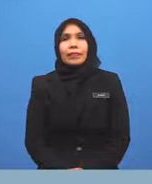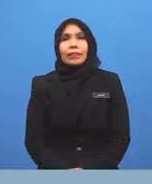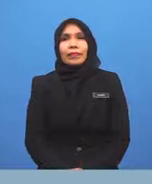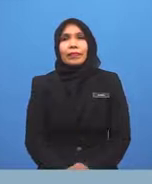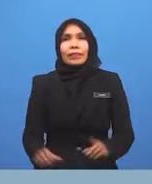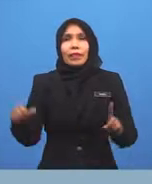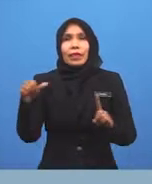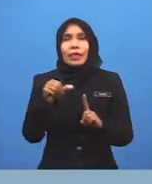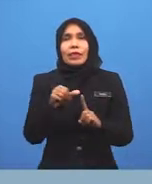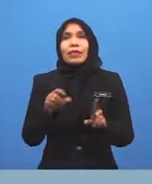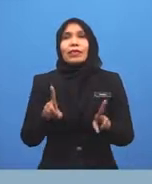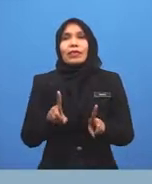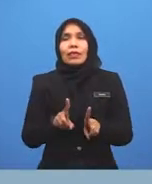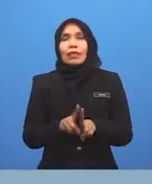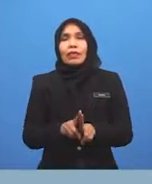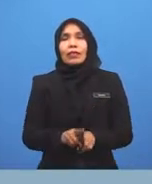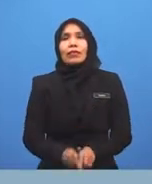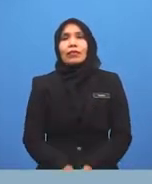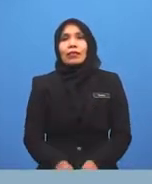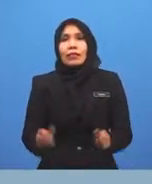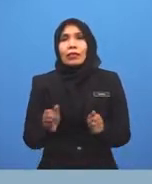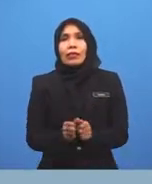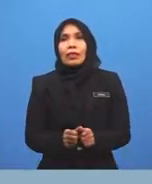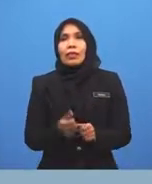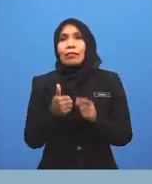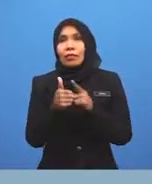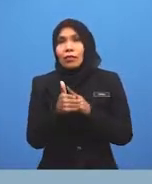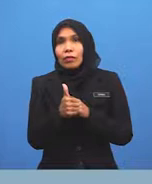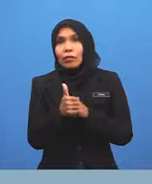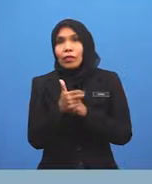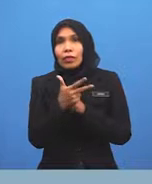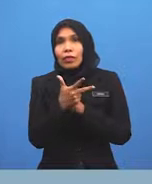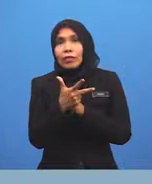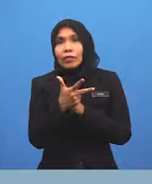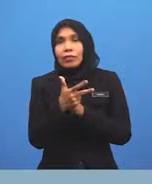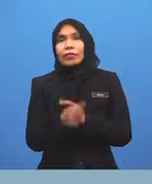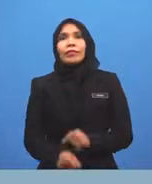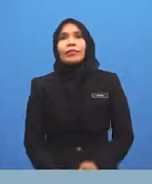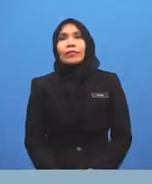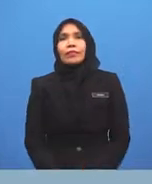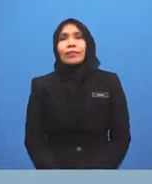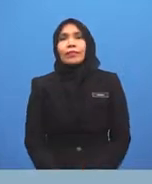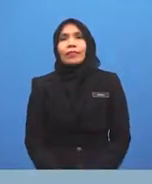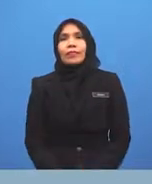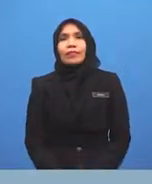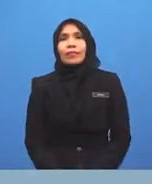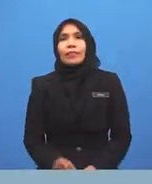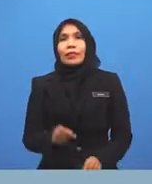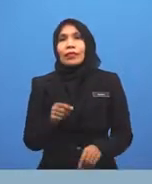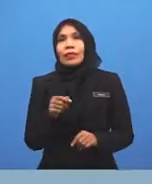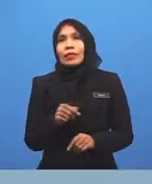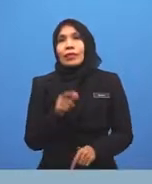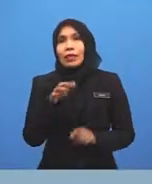Arah ini sama dengan arah ibu jari, iaitu ke atas pada petua tangan kanan Fleming.